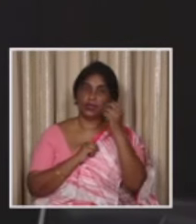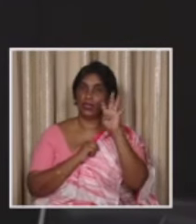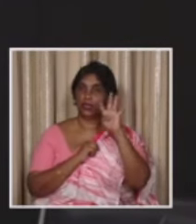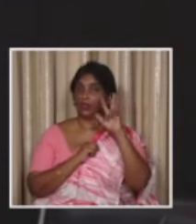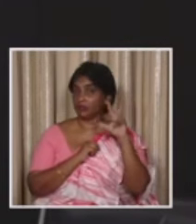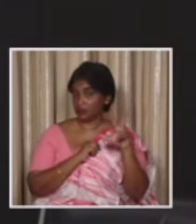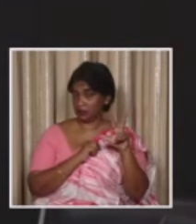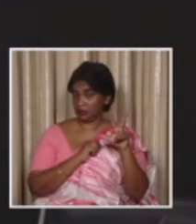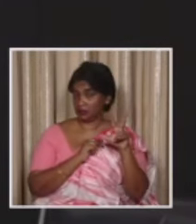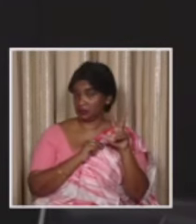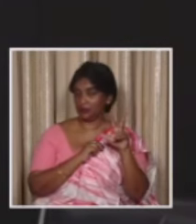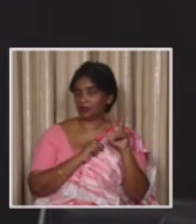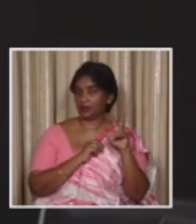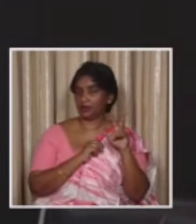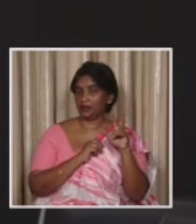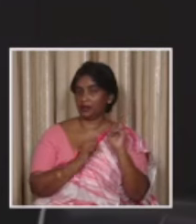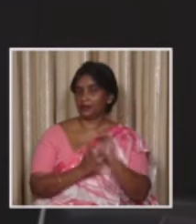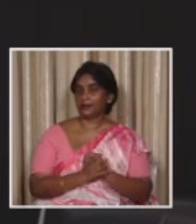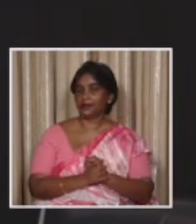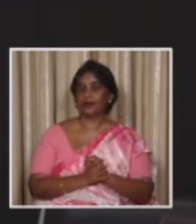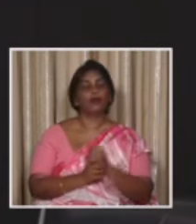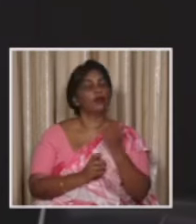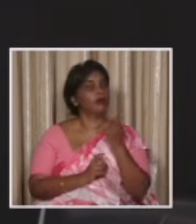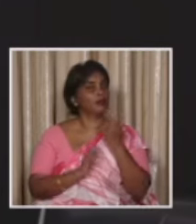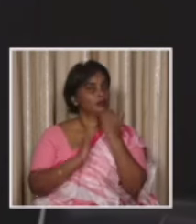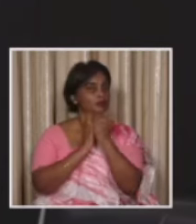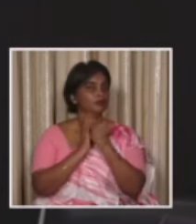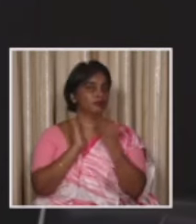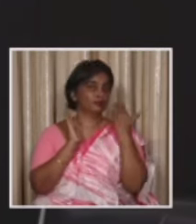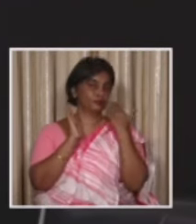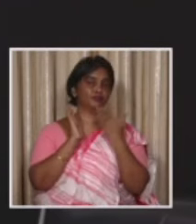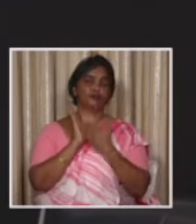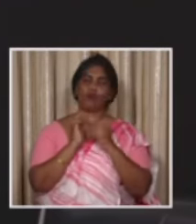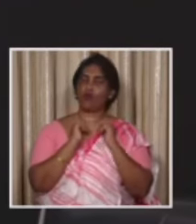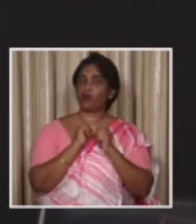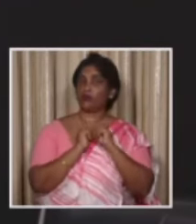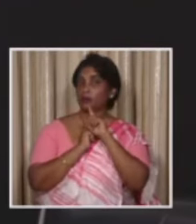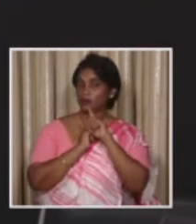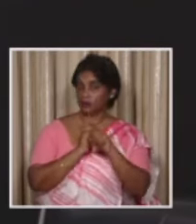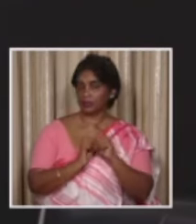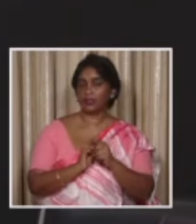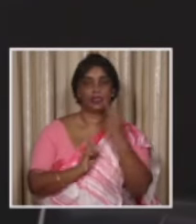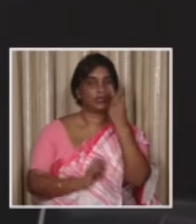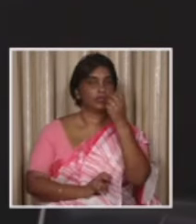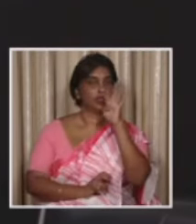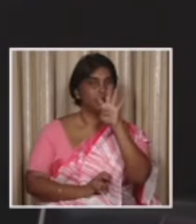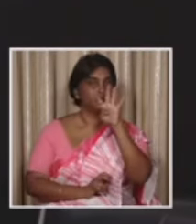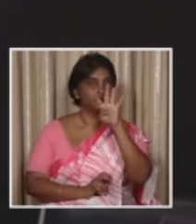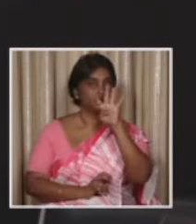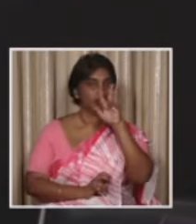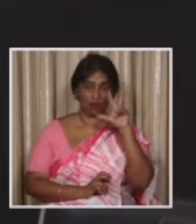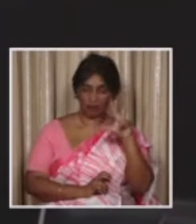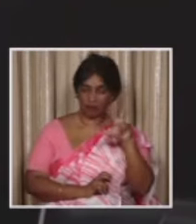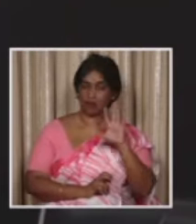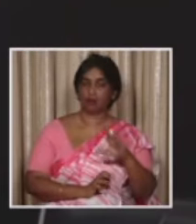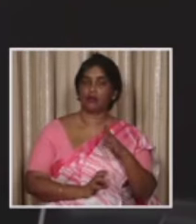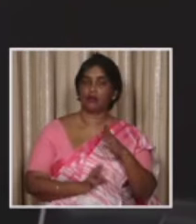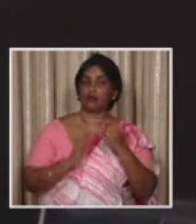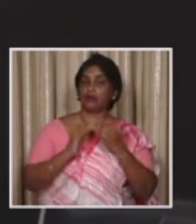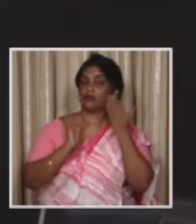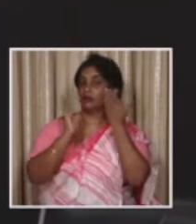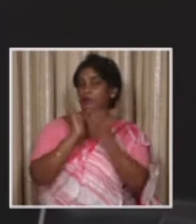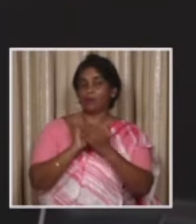2048 ආර්ථික වැඩපිළිවෙල දැන්නම මොකද්ද කිව්වේ? 2045 අටවෙද්දී ඕක